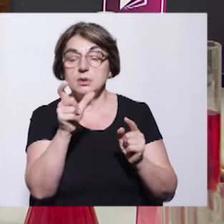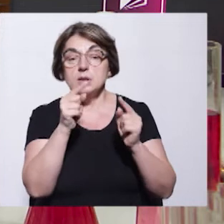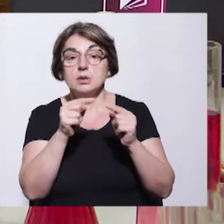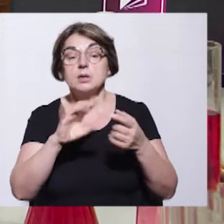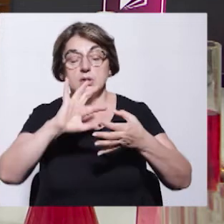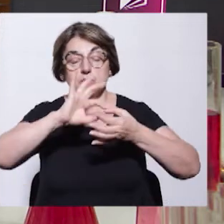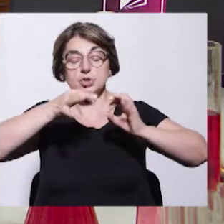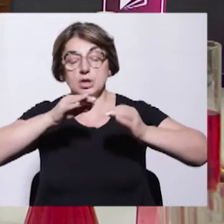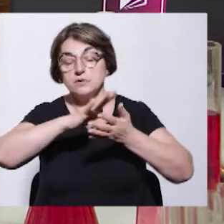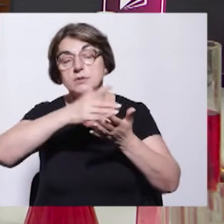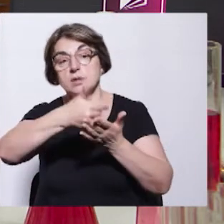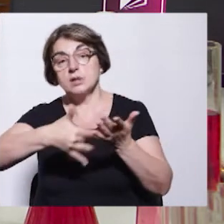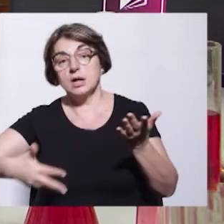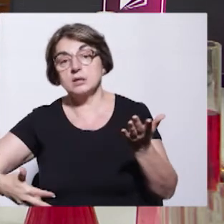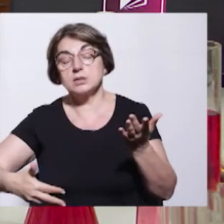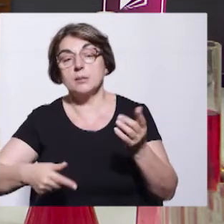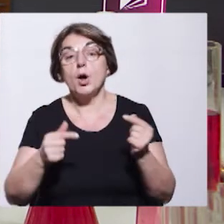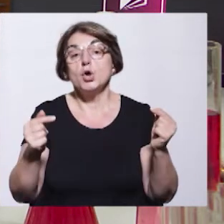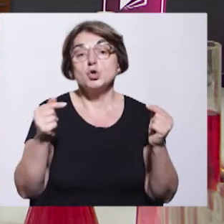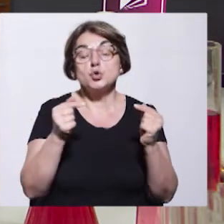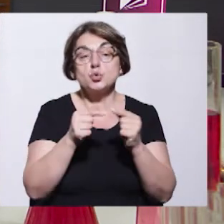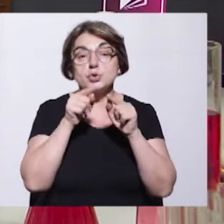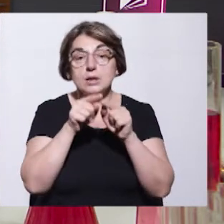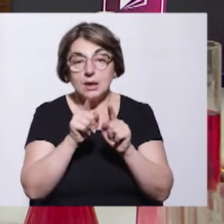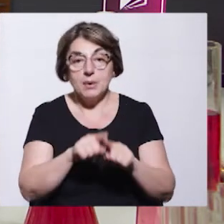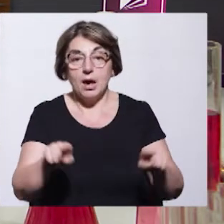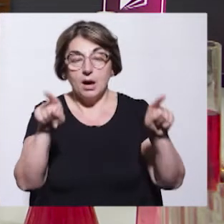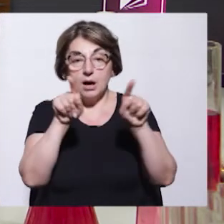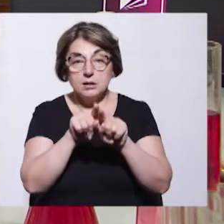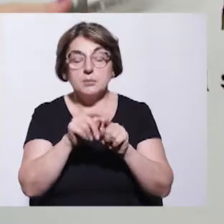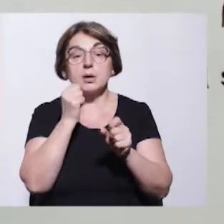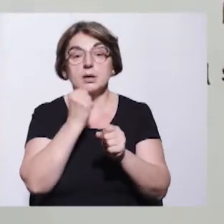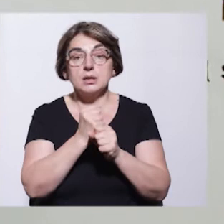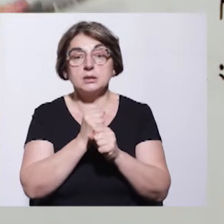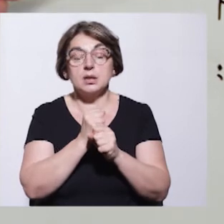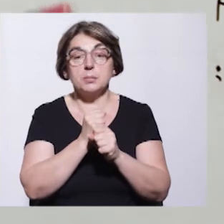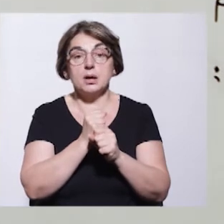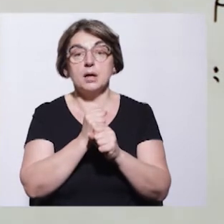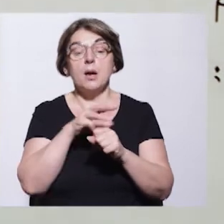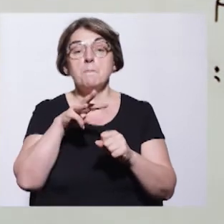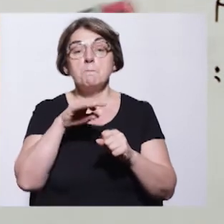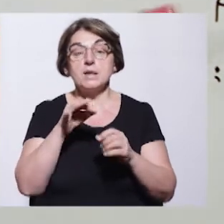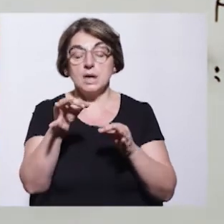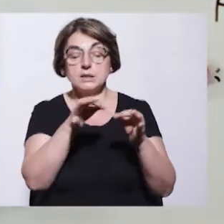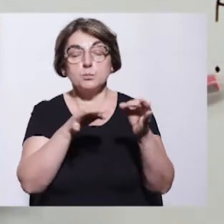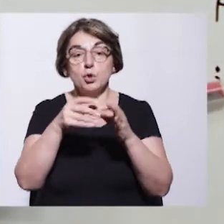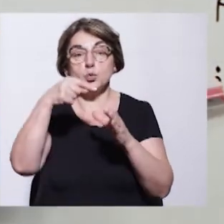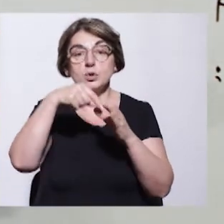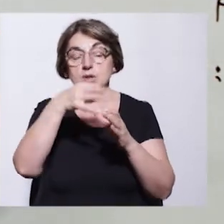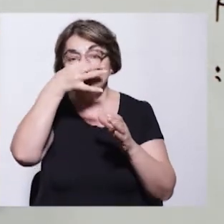ამ სტადიას ეწოდება ჯაჭვის გაგრძელება. ზუსტად ანალოგიურად